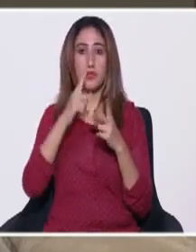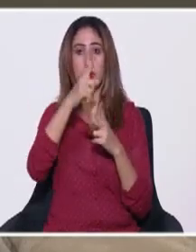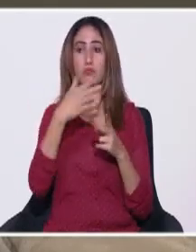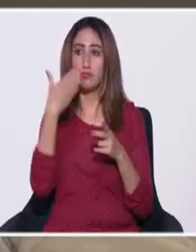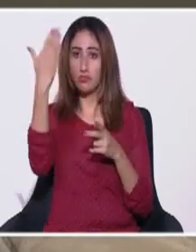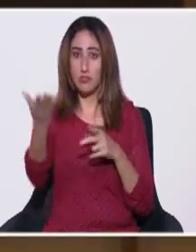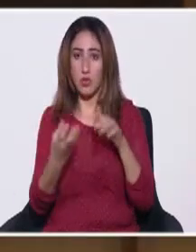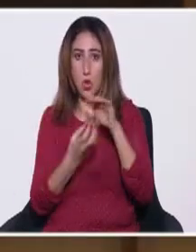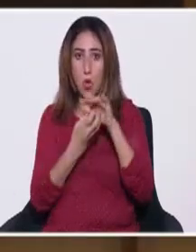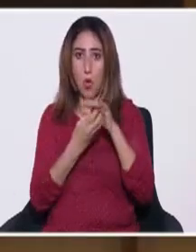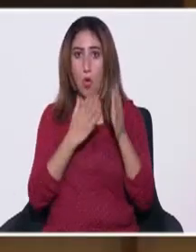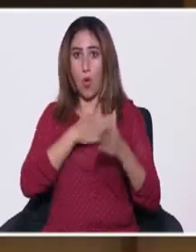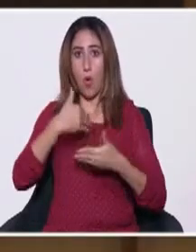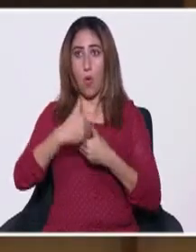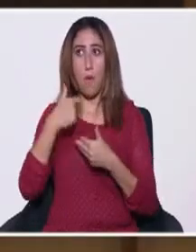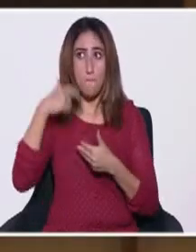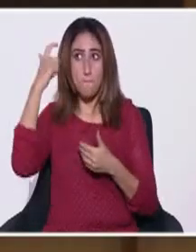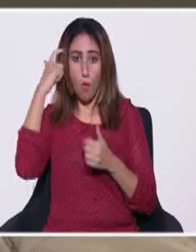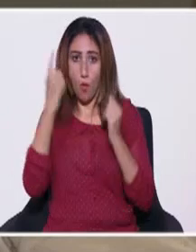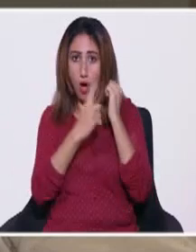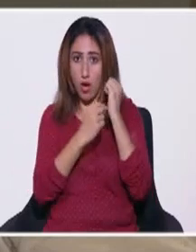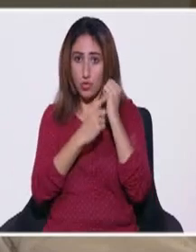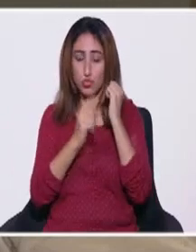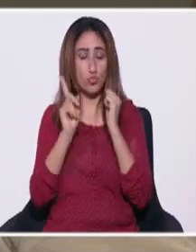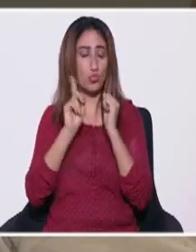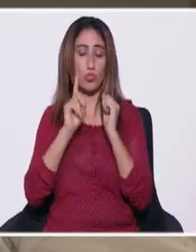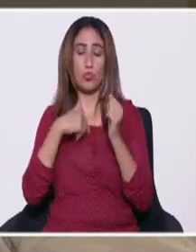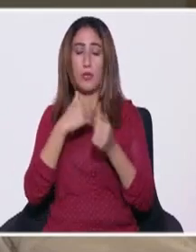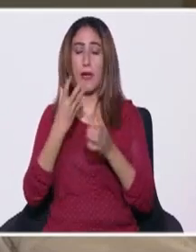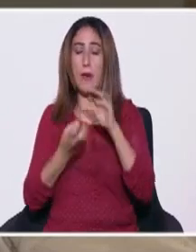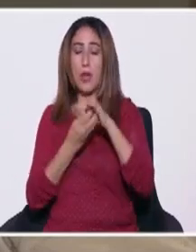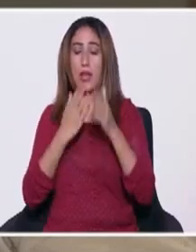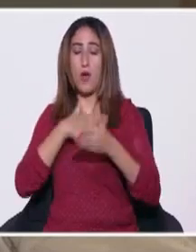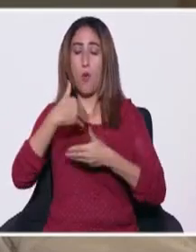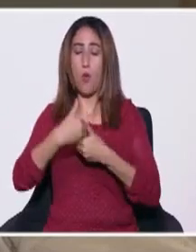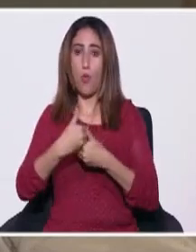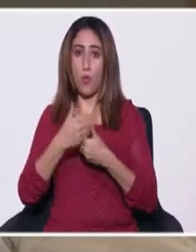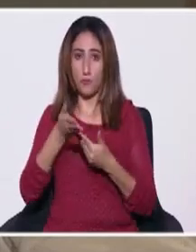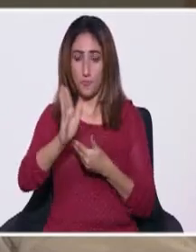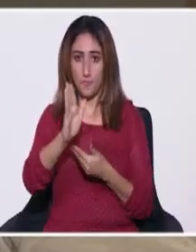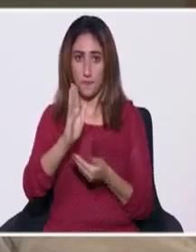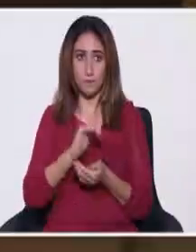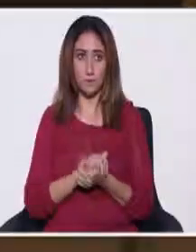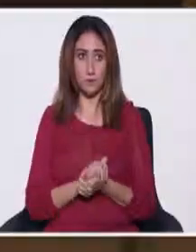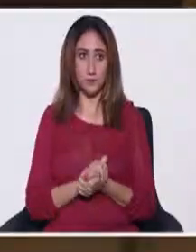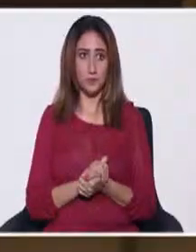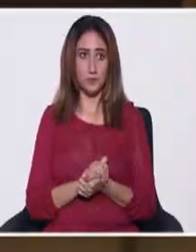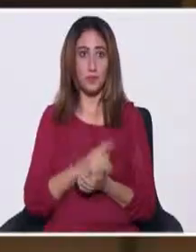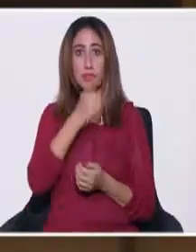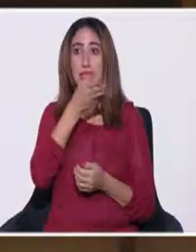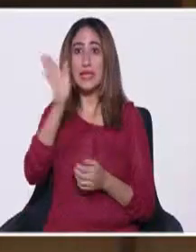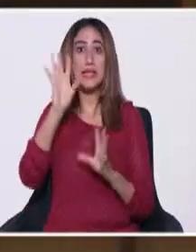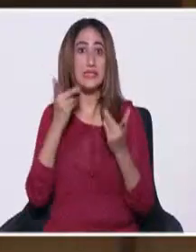موضوع الإذاعة إطلاقا يعني، لكن يشاء ربنا سبحانه وتعالى. وده هذا دار بيني وبين نفسي. طب ازاي قبلت في